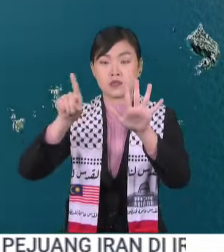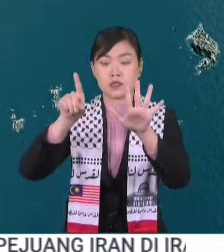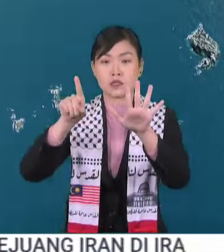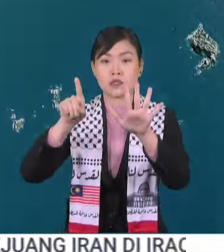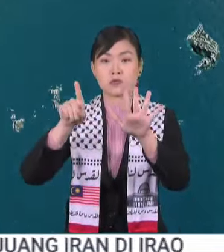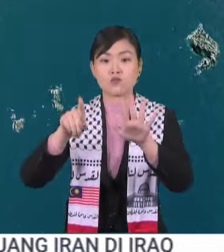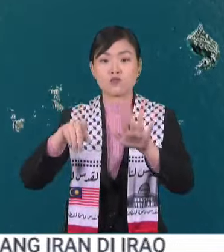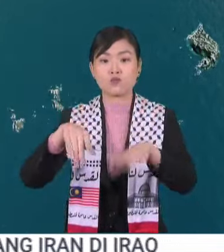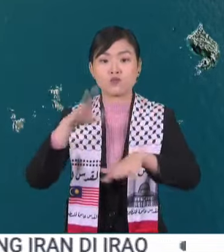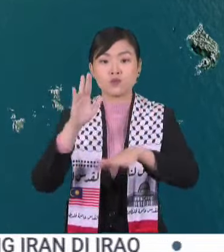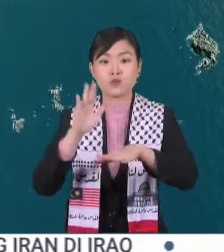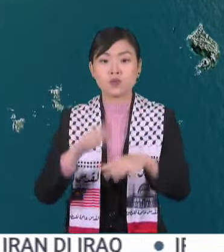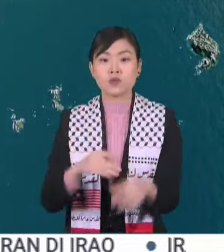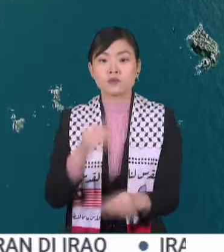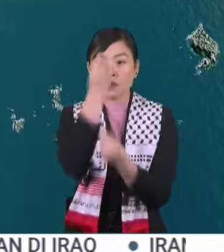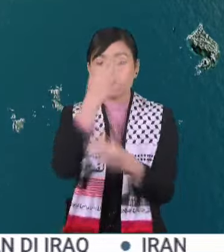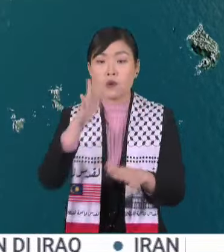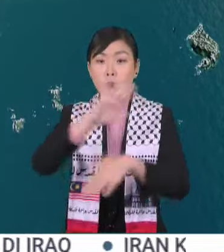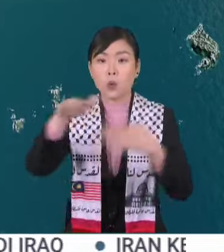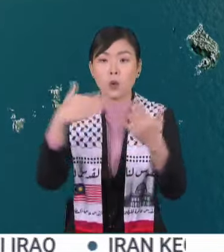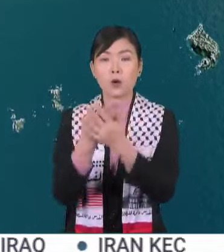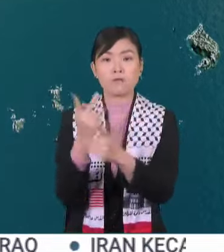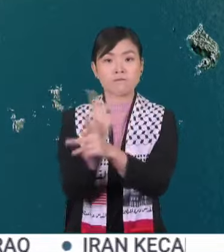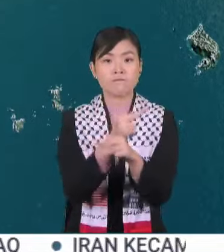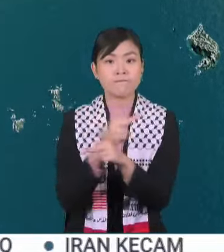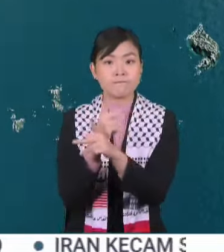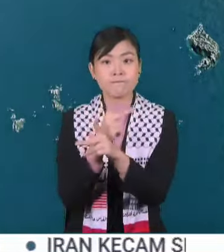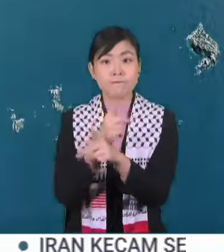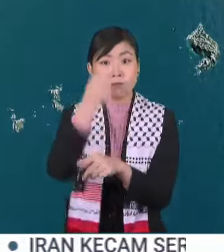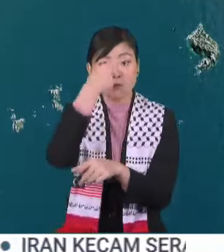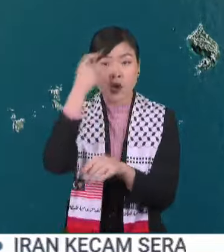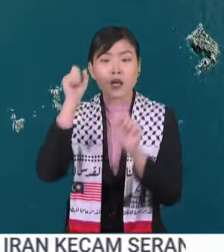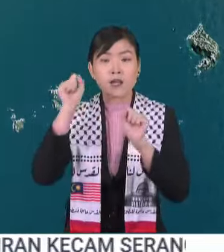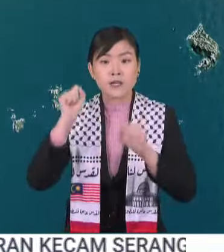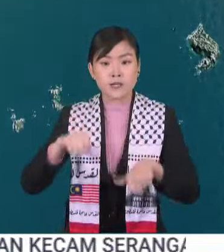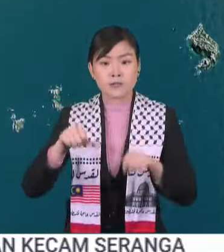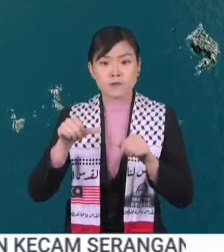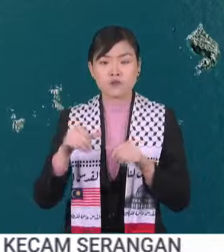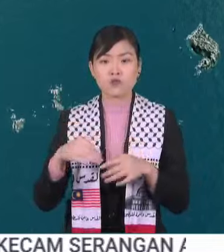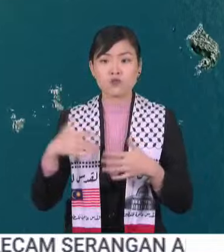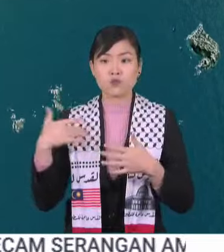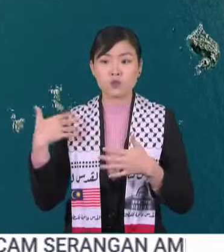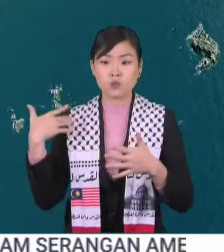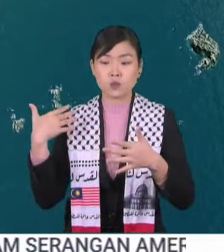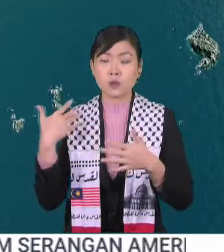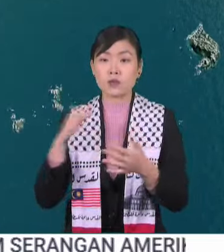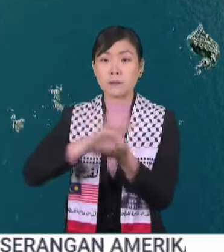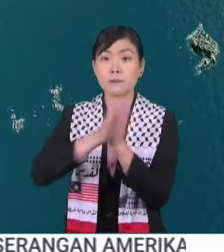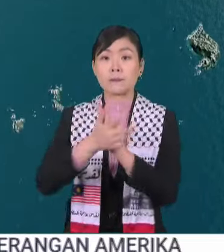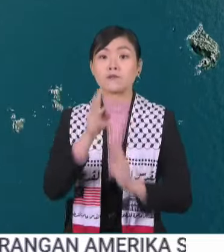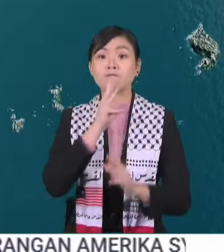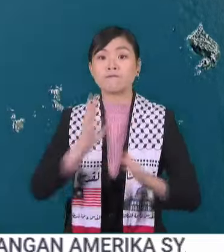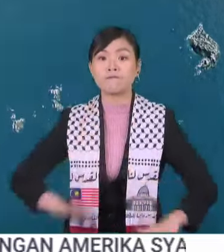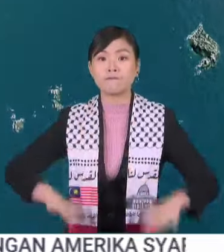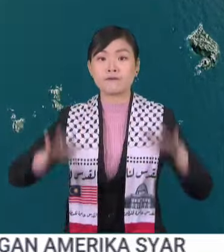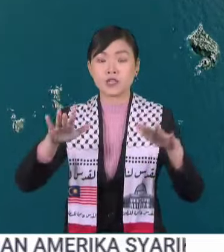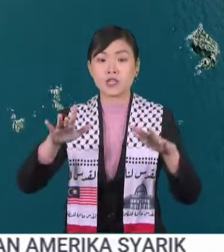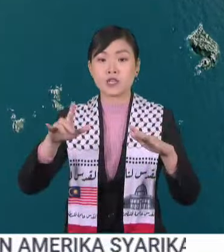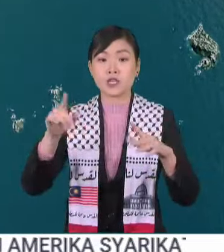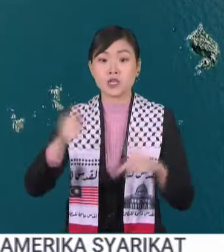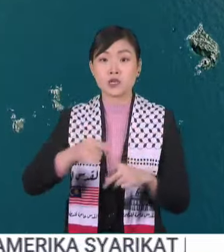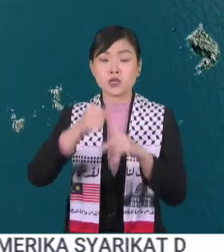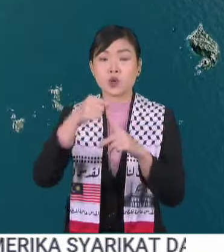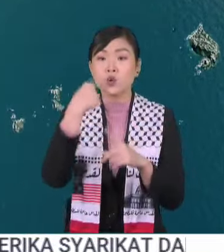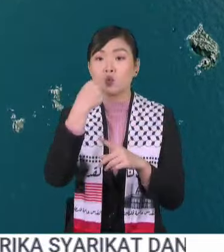ini diminta orang ramai untuk berhati-hati berikutan dengan keadaan ini boleh mendatangkan keadaan banjir terutamanya bagi mereka yang tinggal di kawasan yang